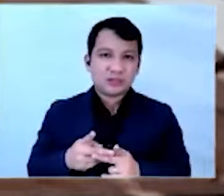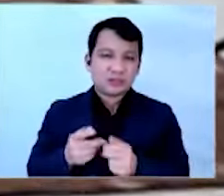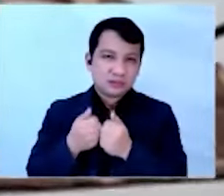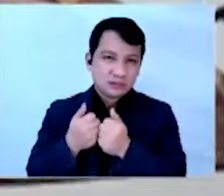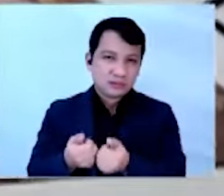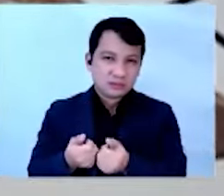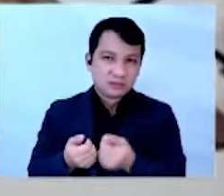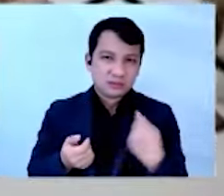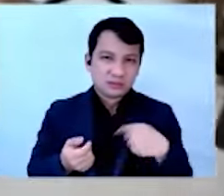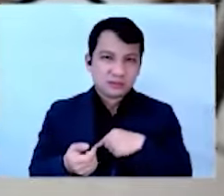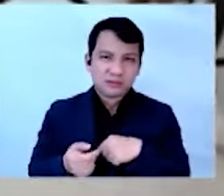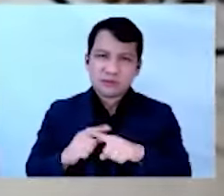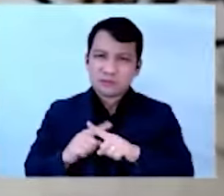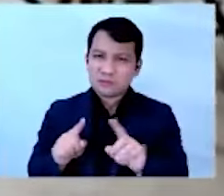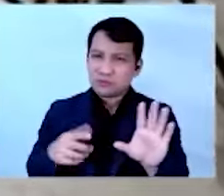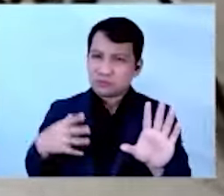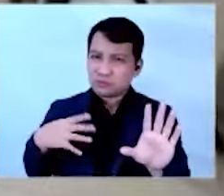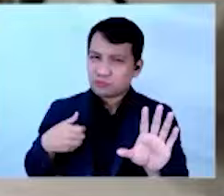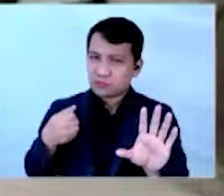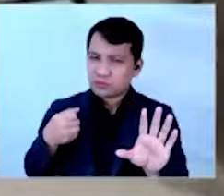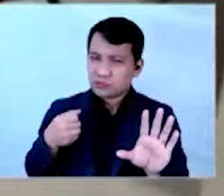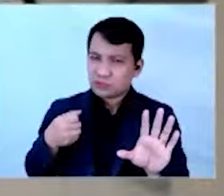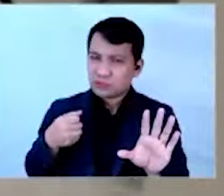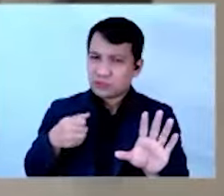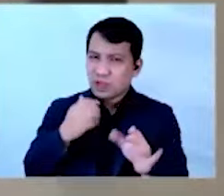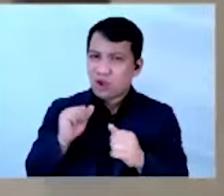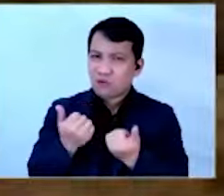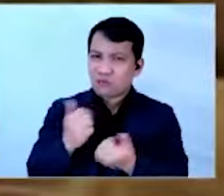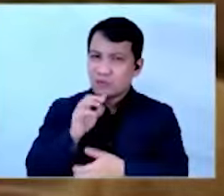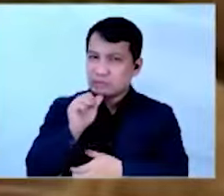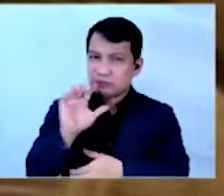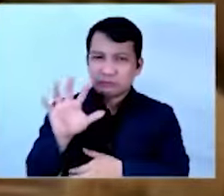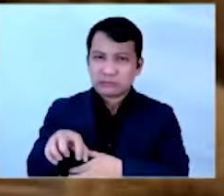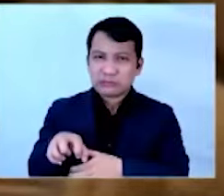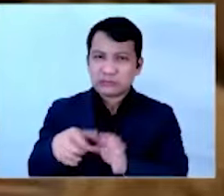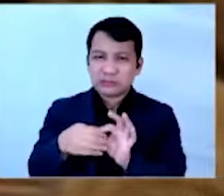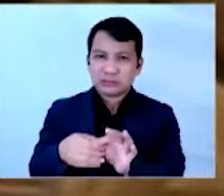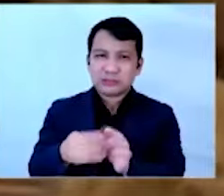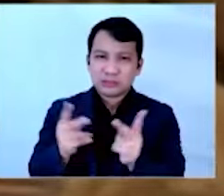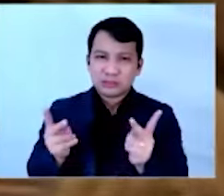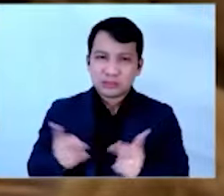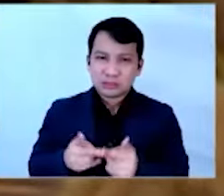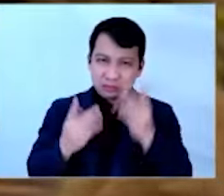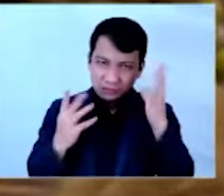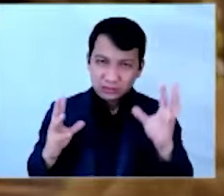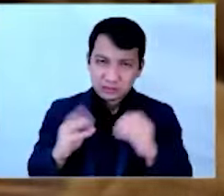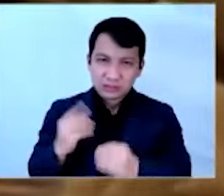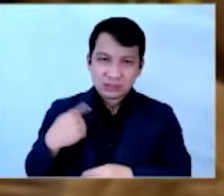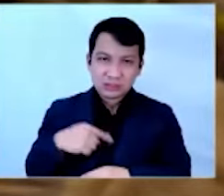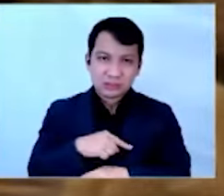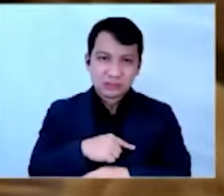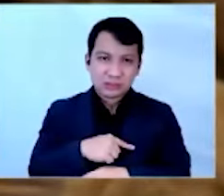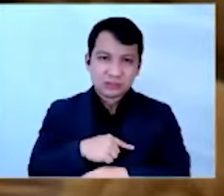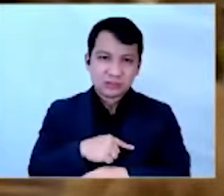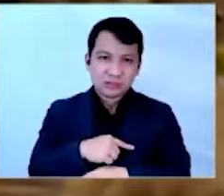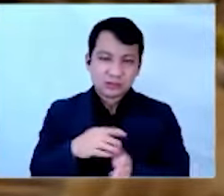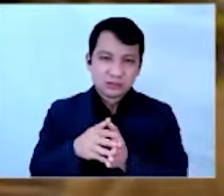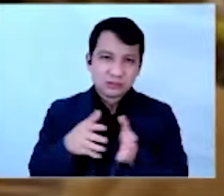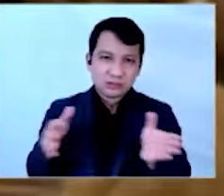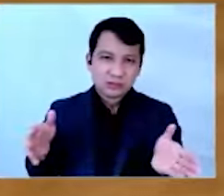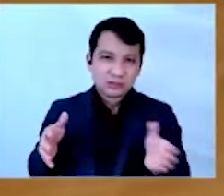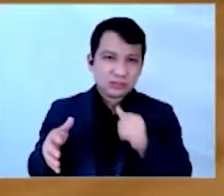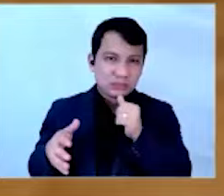Pero teka, paano yung mga hindi cat lover? It's a good place para sa mga hindi mahilig sa pusa